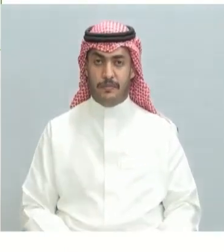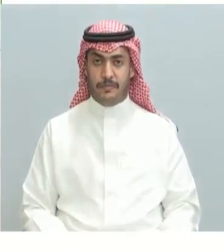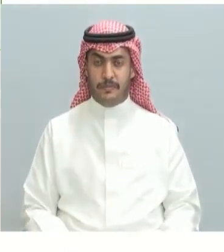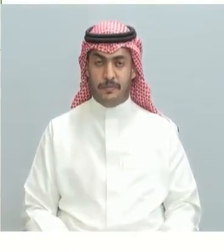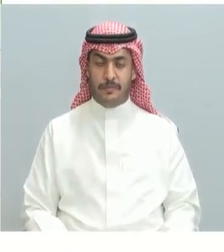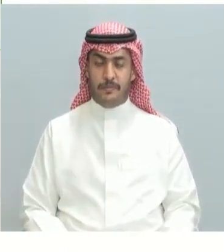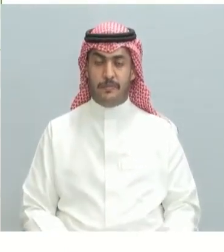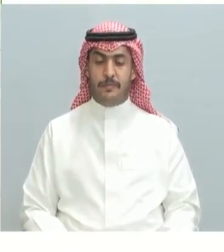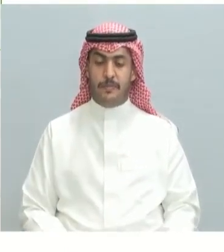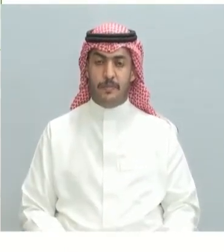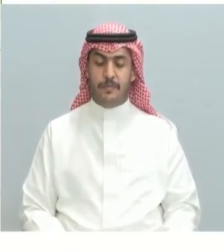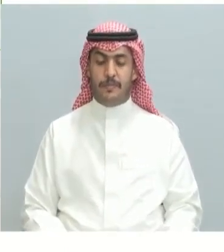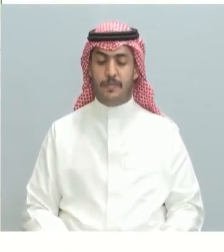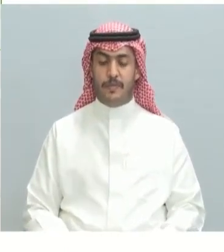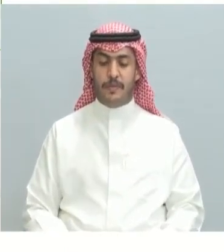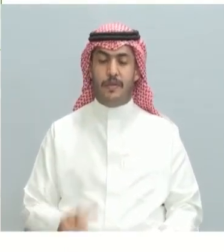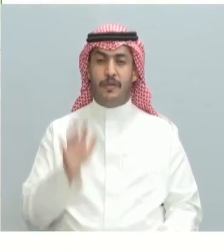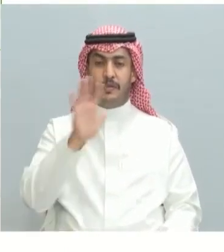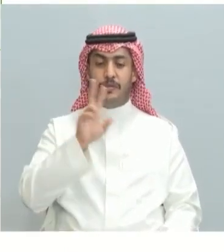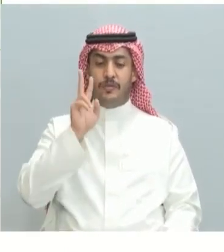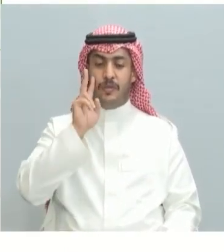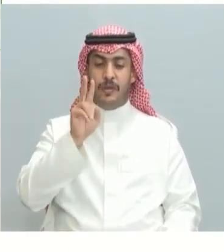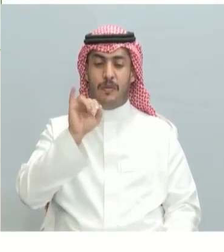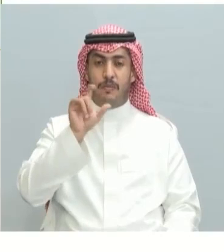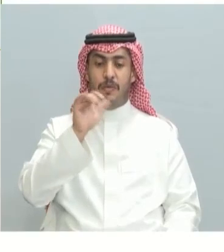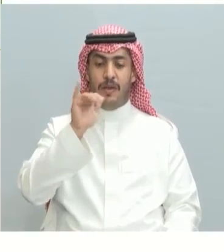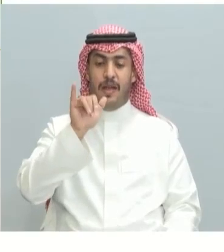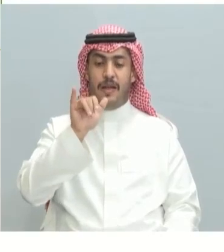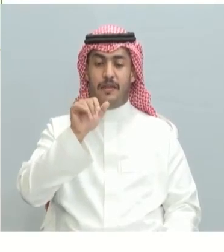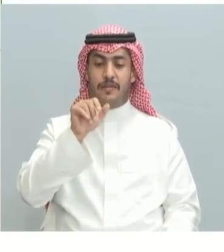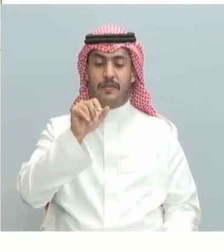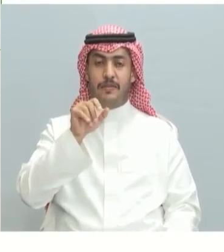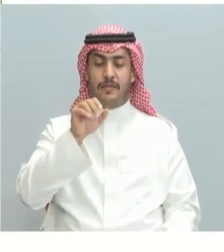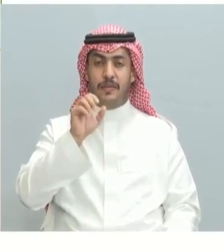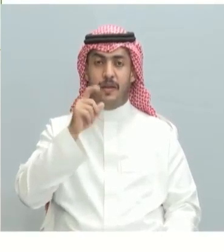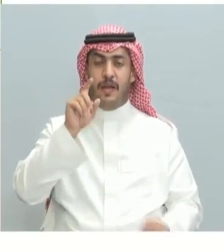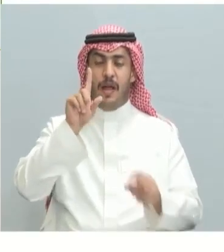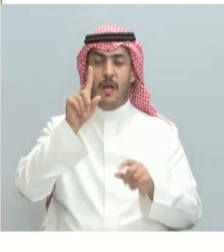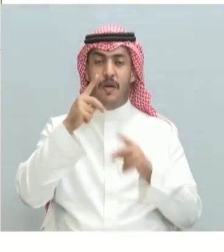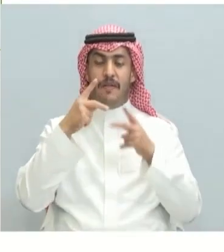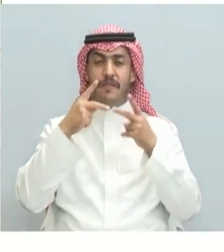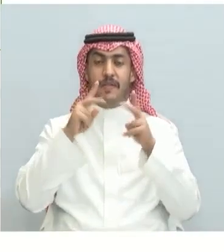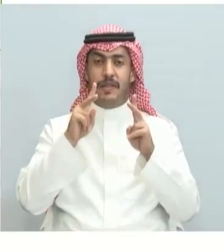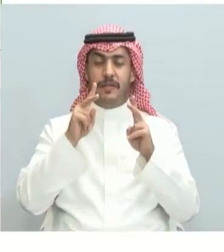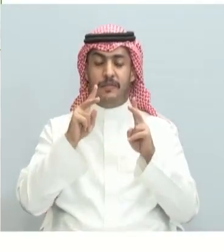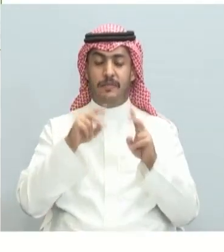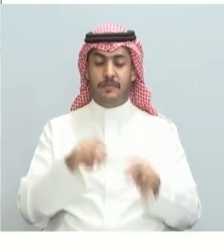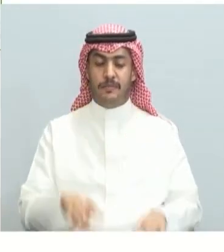4.31 نرى شكل المنحنى هنا اعزائي الطلاب والطالبات بدا هنا في البدايه